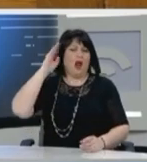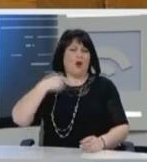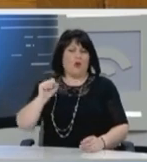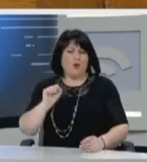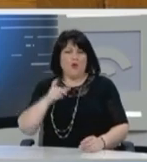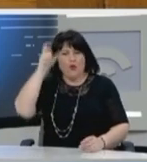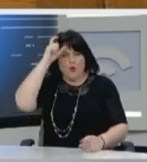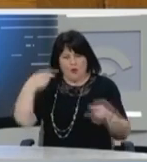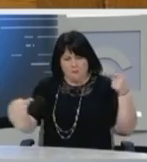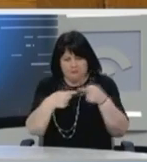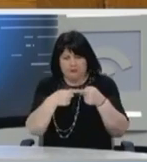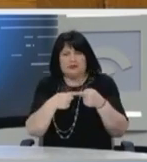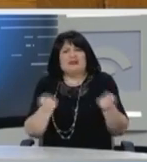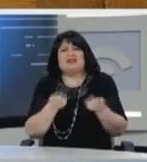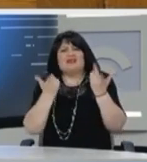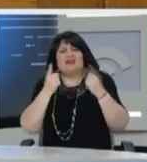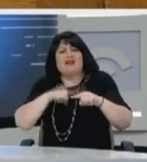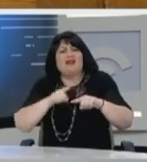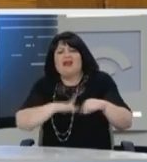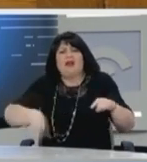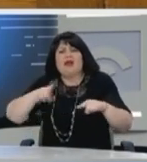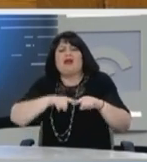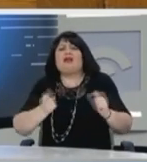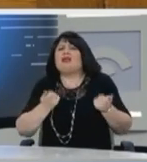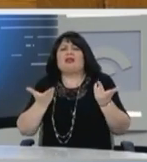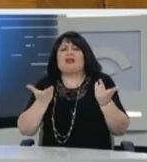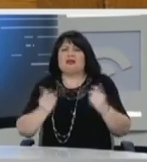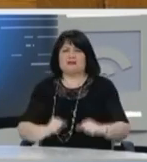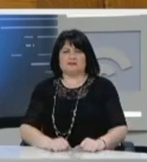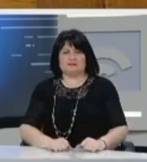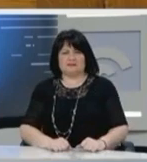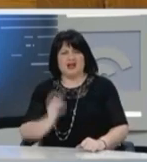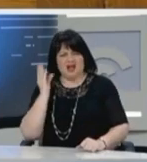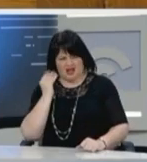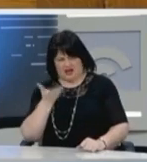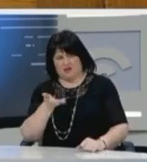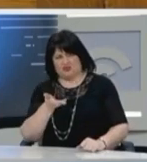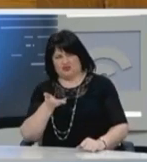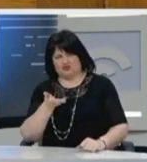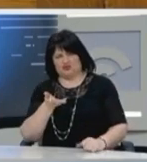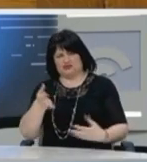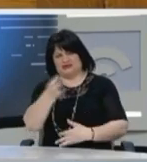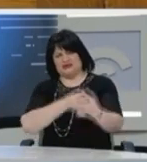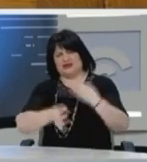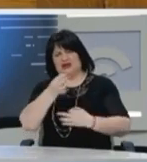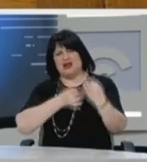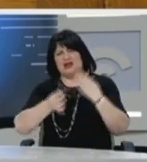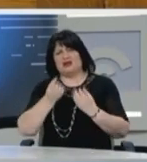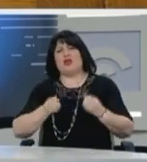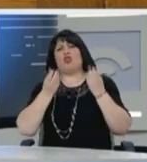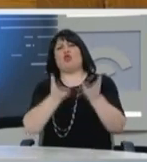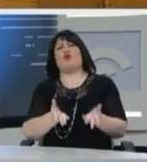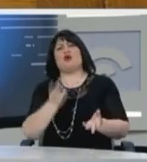και γίνει κανένα θερμό επεισόδιο, μετά η Ελλάδα. Ακούτε με τι επιχειρηματολογία